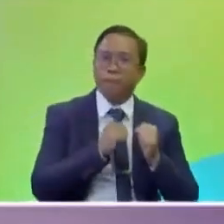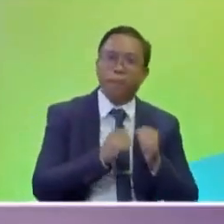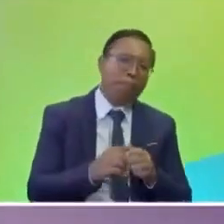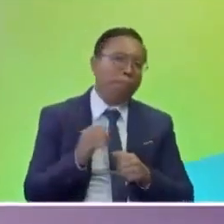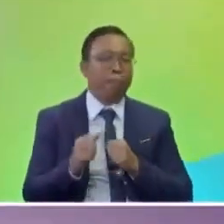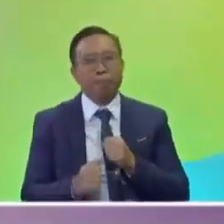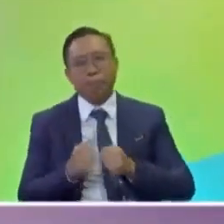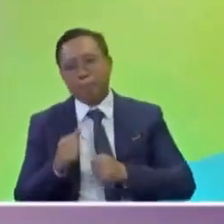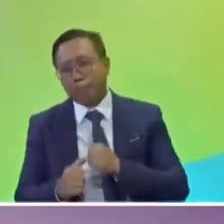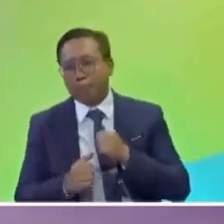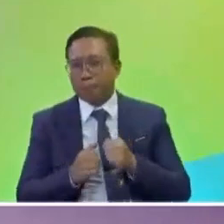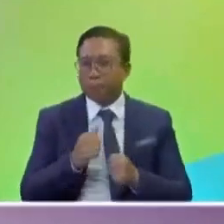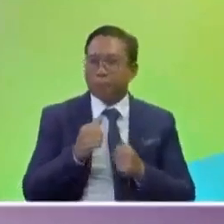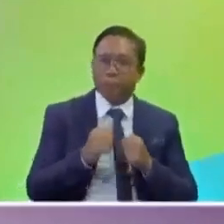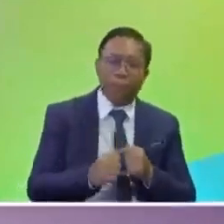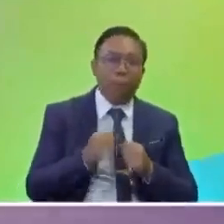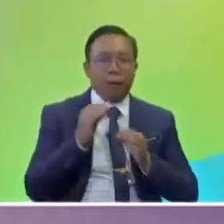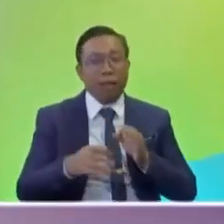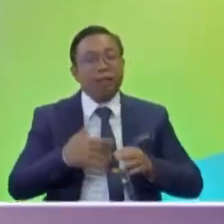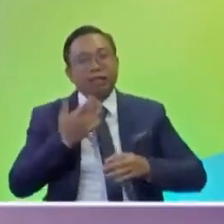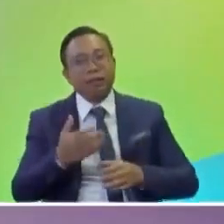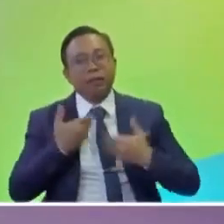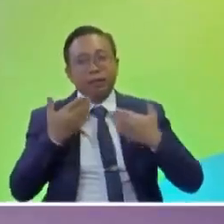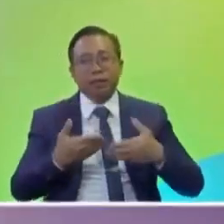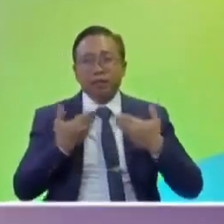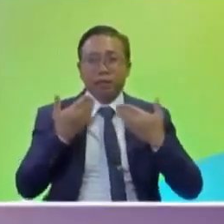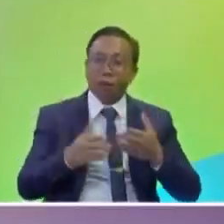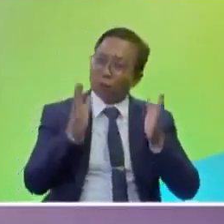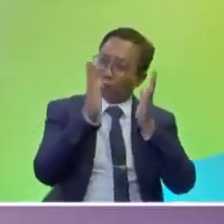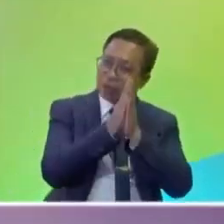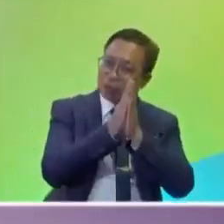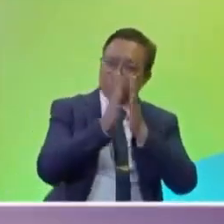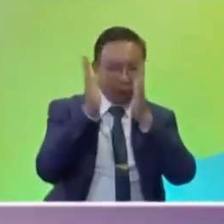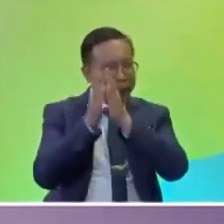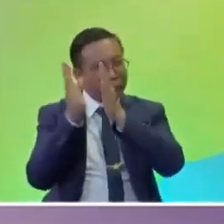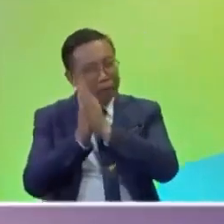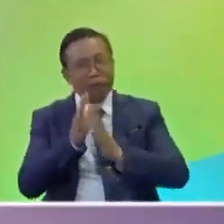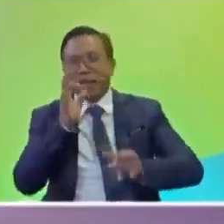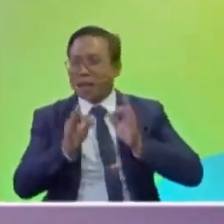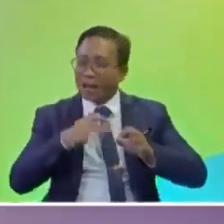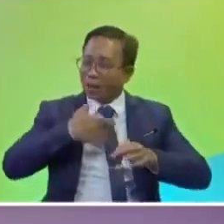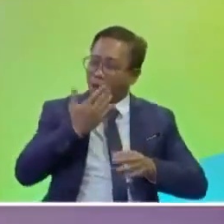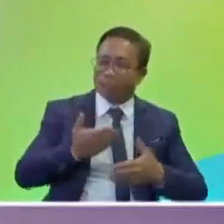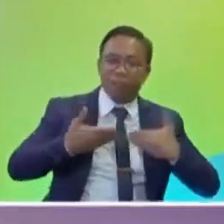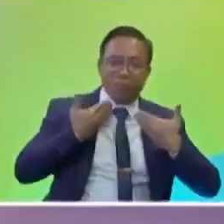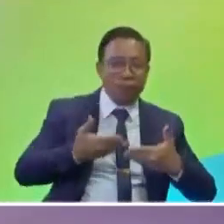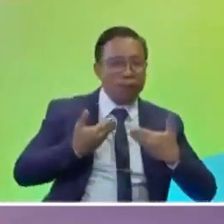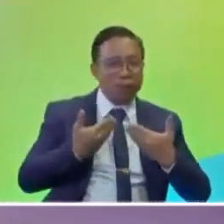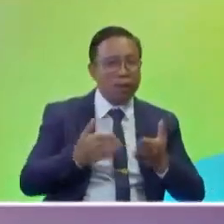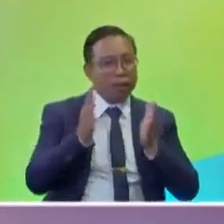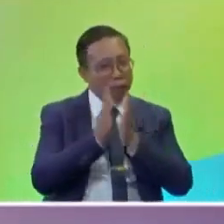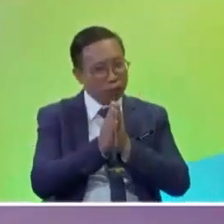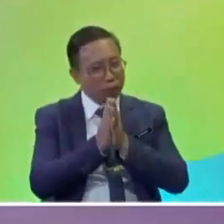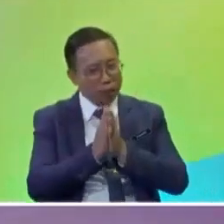Intro, intro. Okay, ready? Gembira tepuk tangan. Kalau rasa